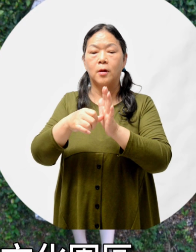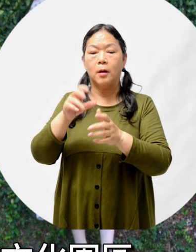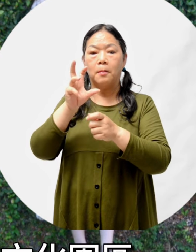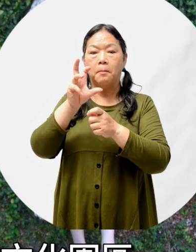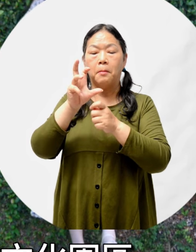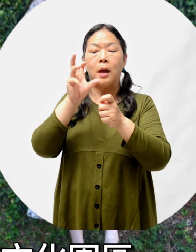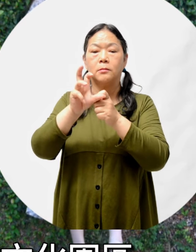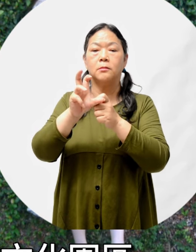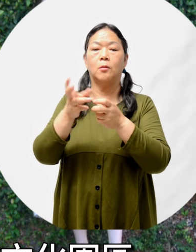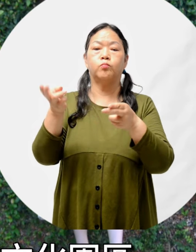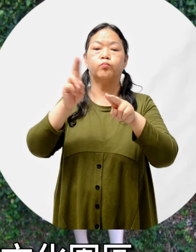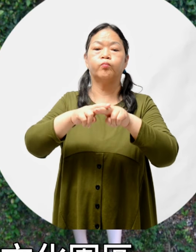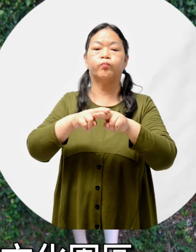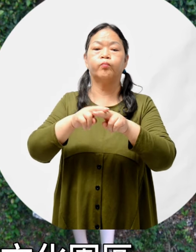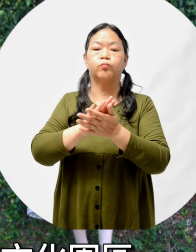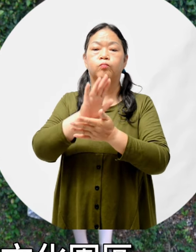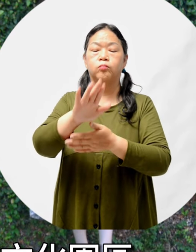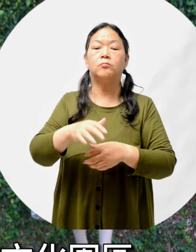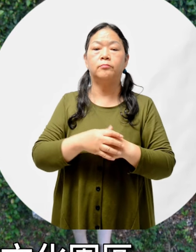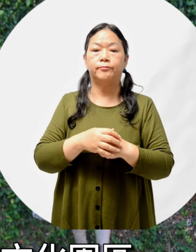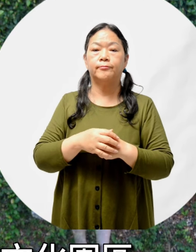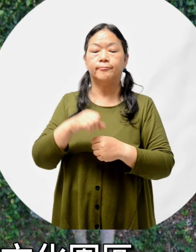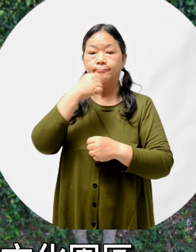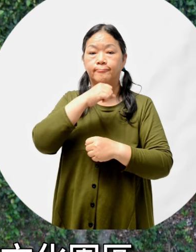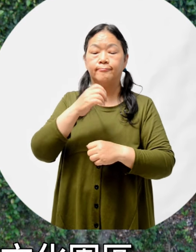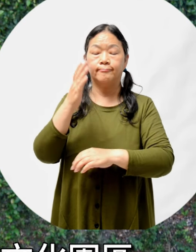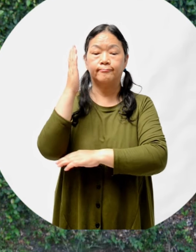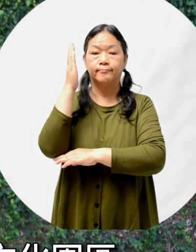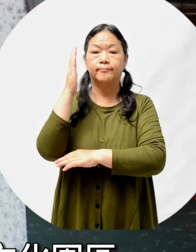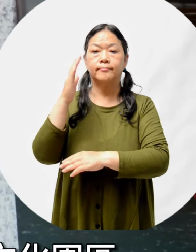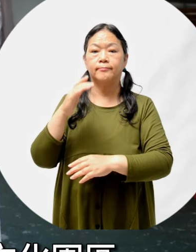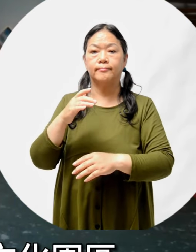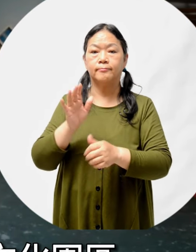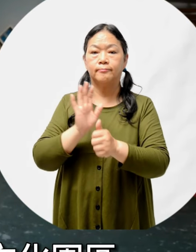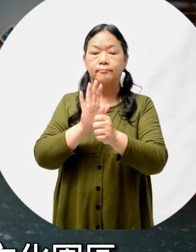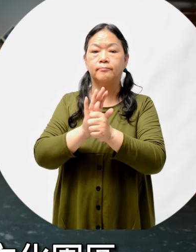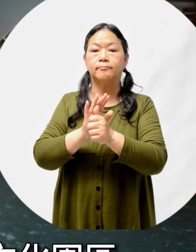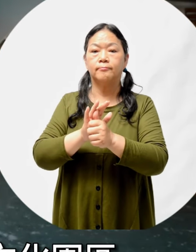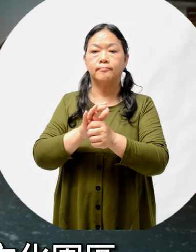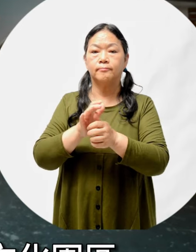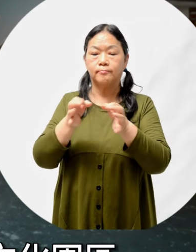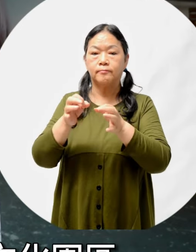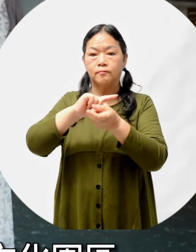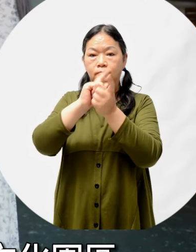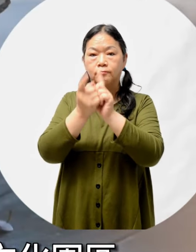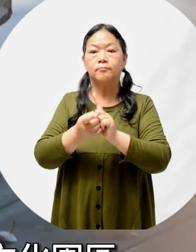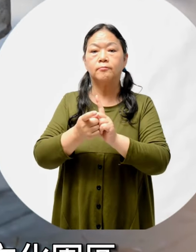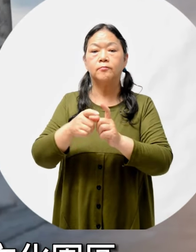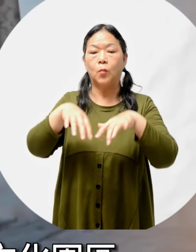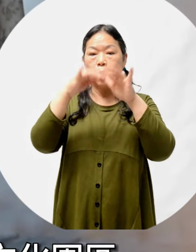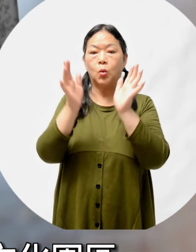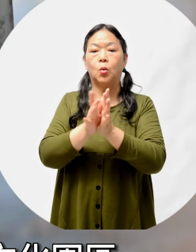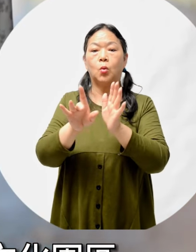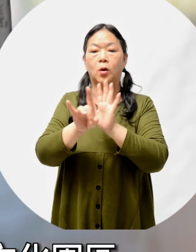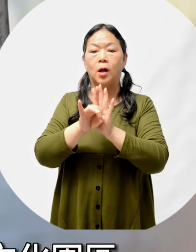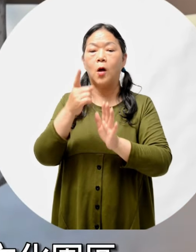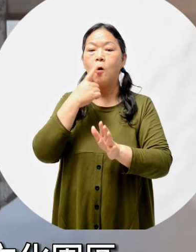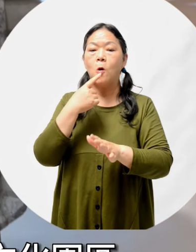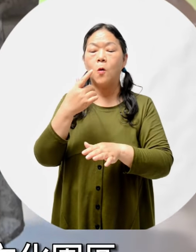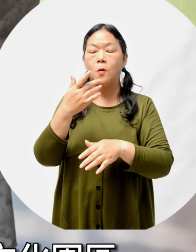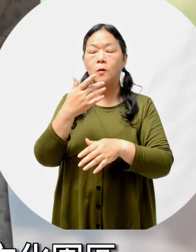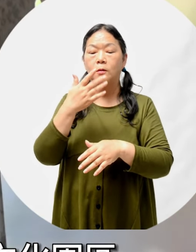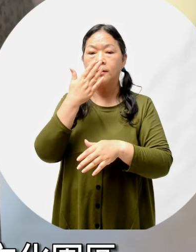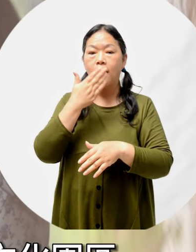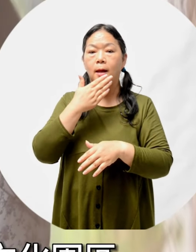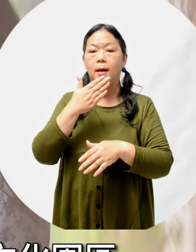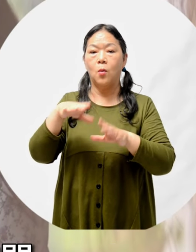导下，积极地转型为都兰浓汤文化园区，将闲置空间转化为艺术家合力经营的艺